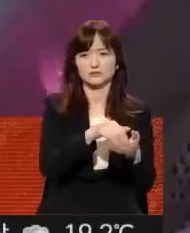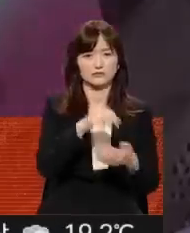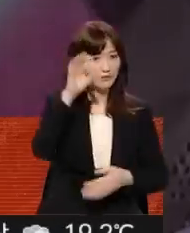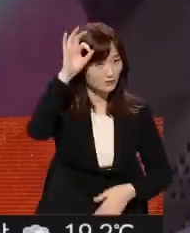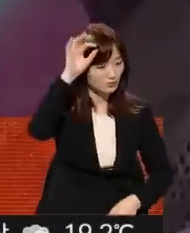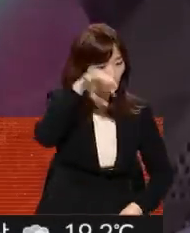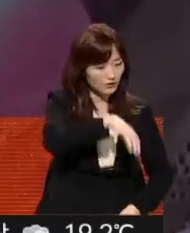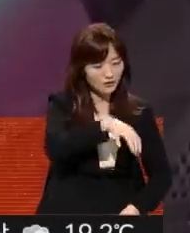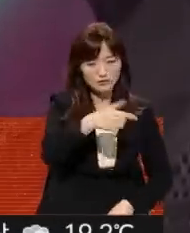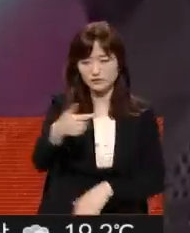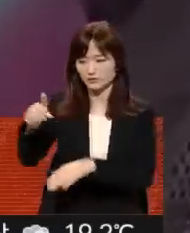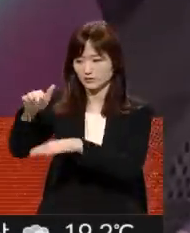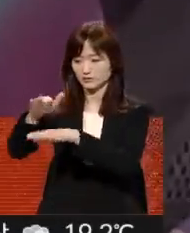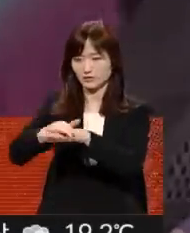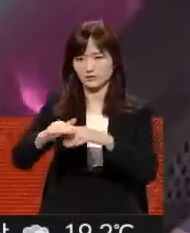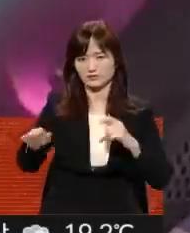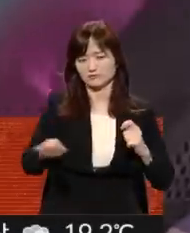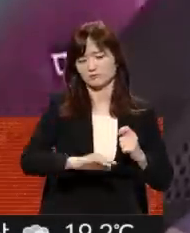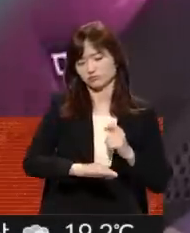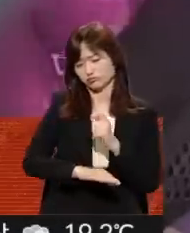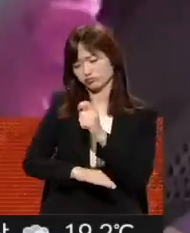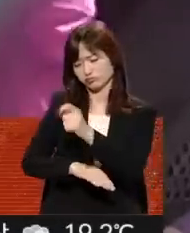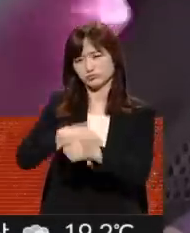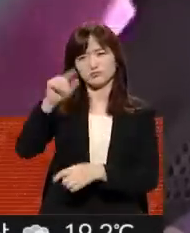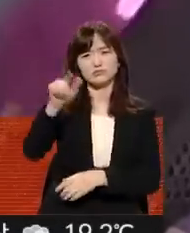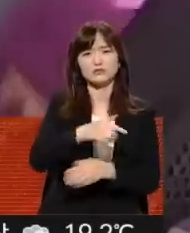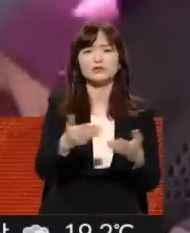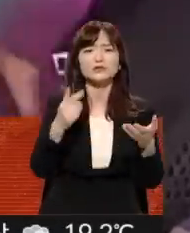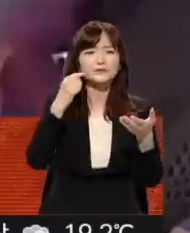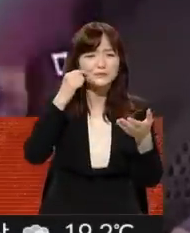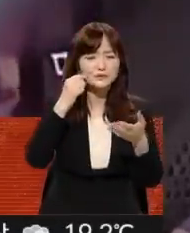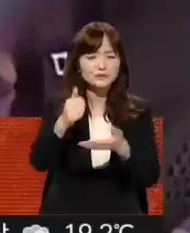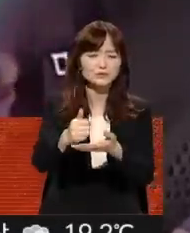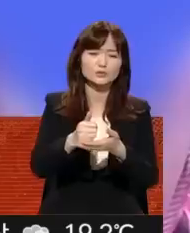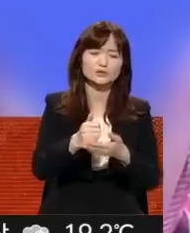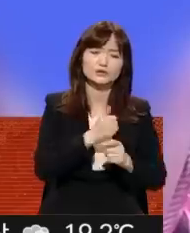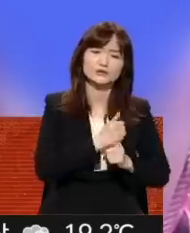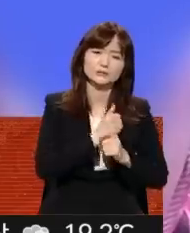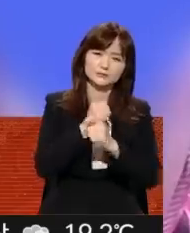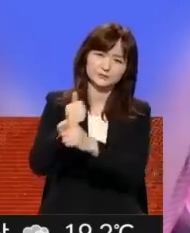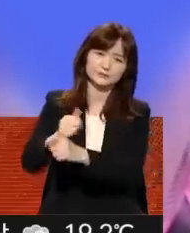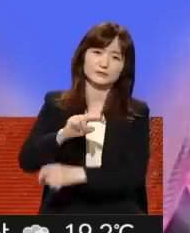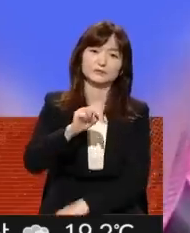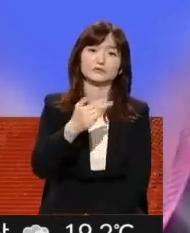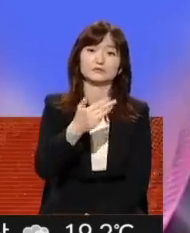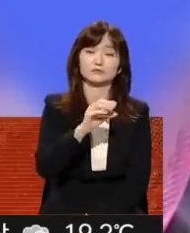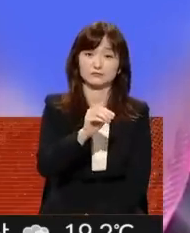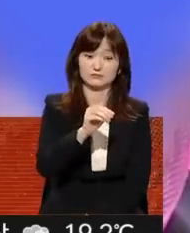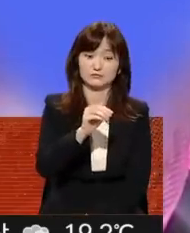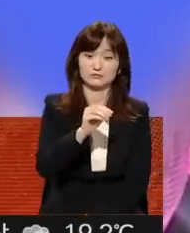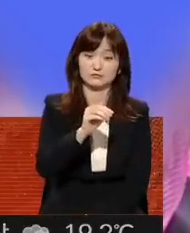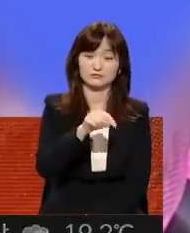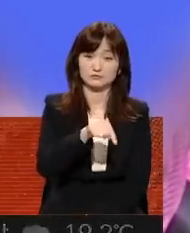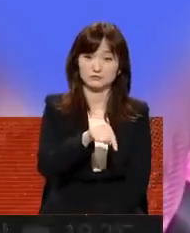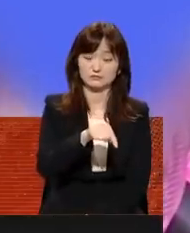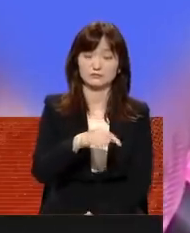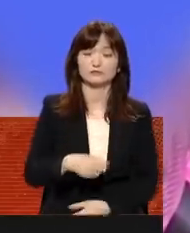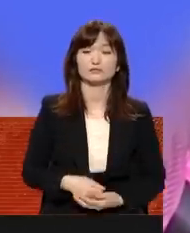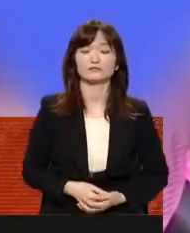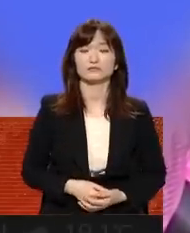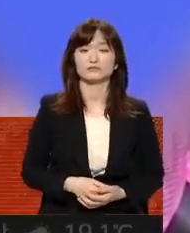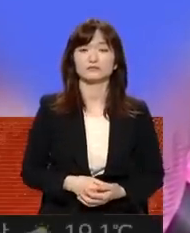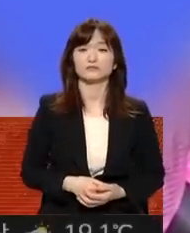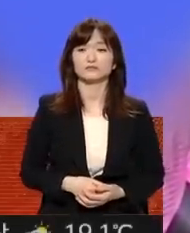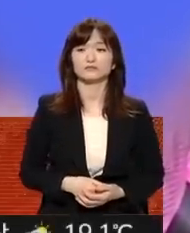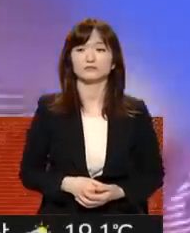하루 왼종일 일을 하지 못하고 저 손님을 태우고 왔다 갔다를 했어야 되는데 28만 원이라는 금액이 나왔음에도 불구하고 아까 앵커가